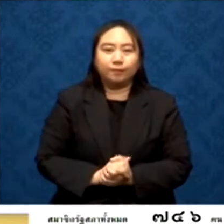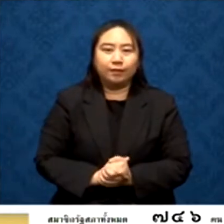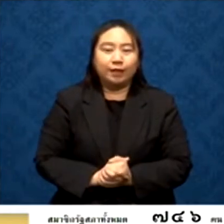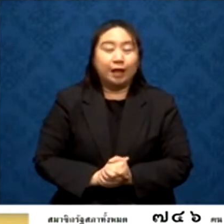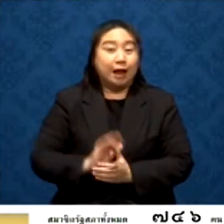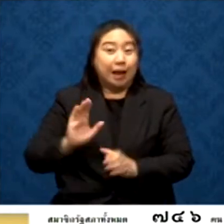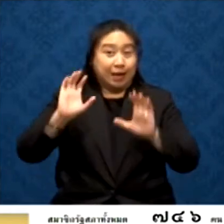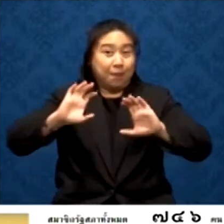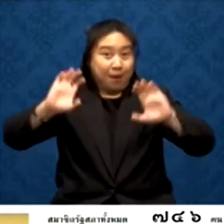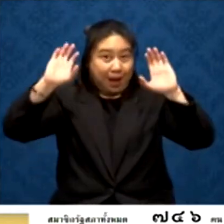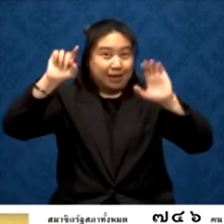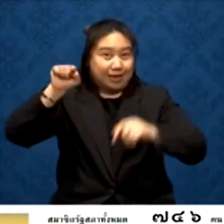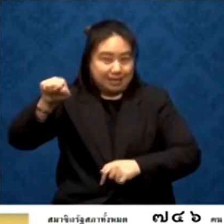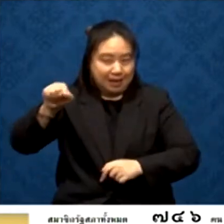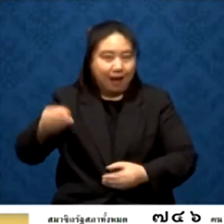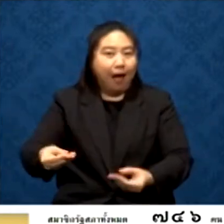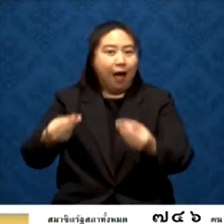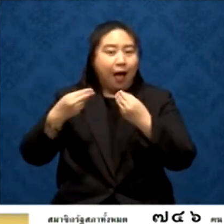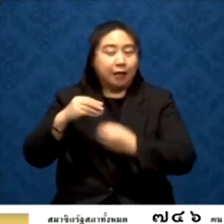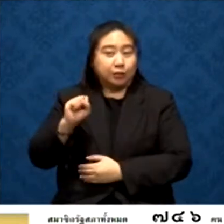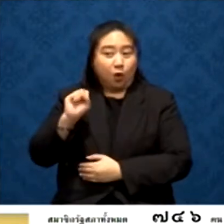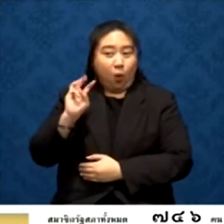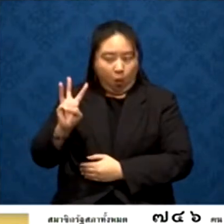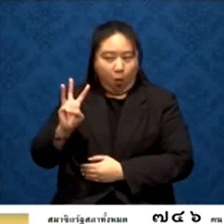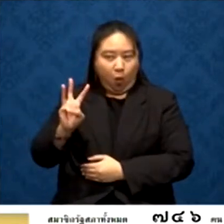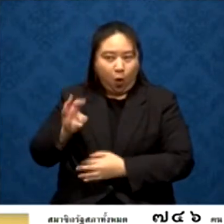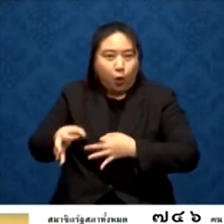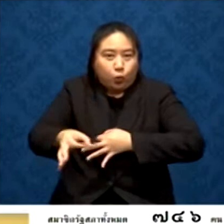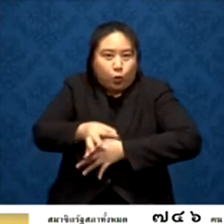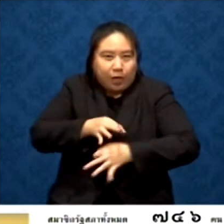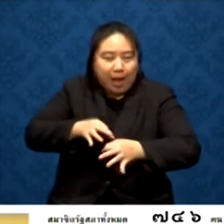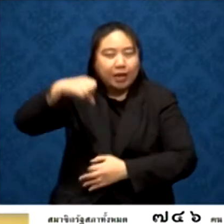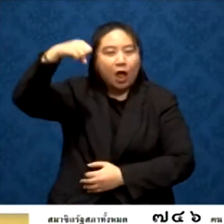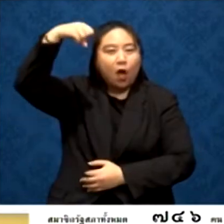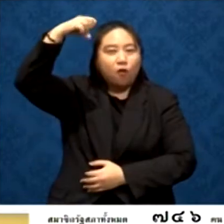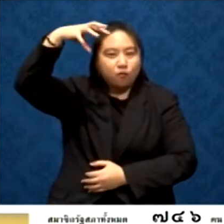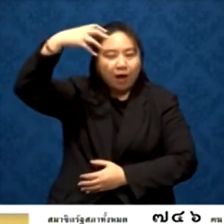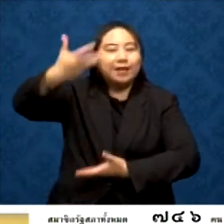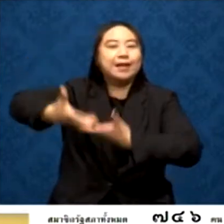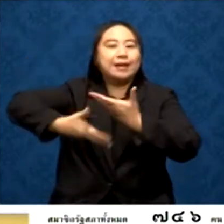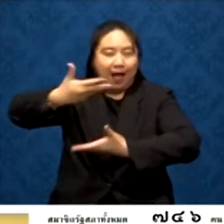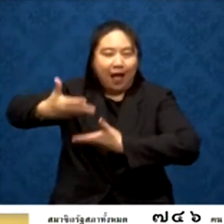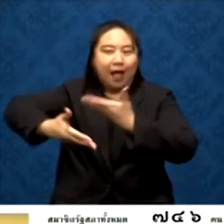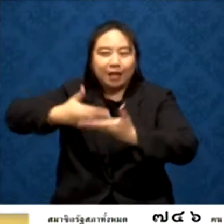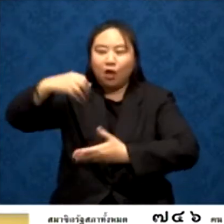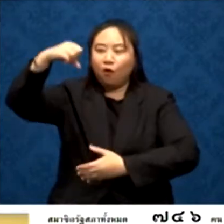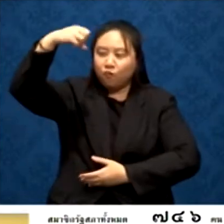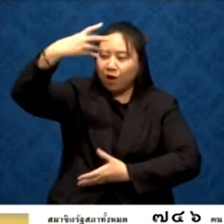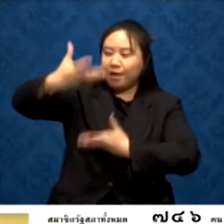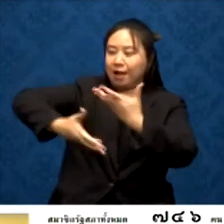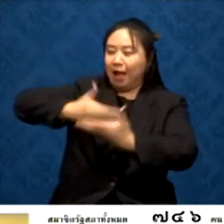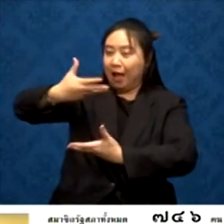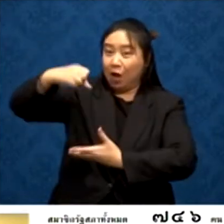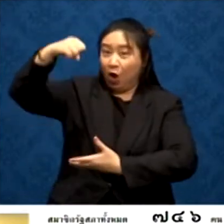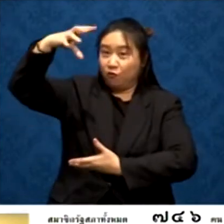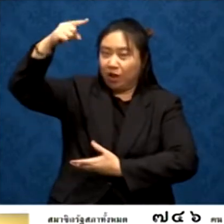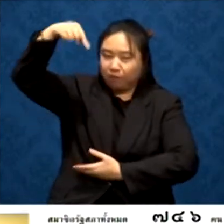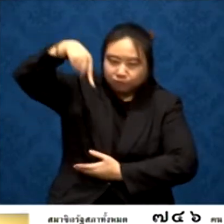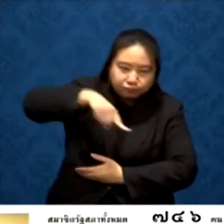ให้สว.ทรงเอคนนี้เป็นตัวแทนในการขายไฟเพื่อเอาไฟมาใช้ในธุรกิจบ่อนการ